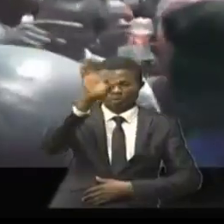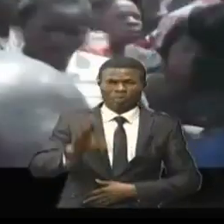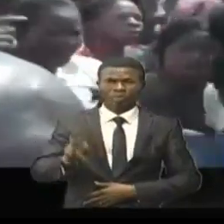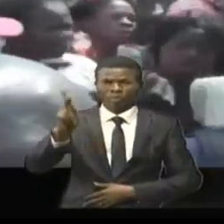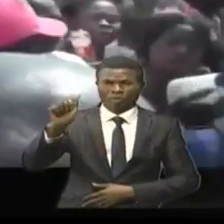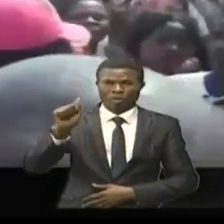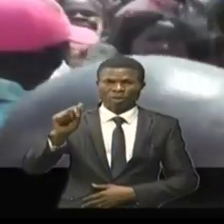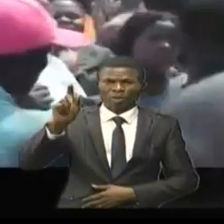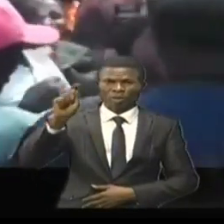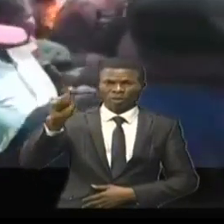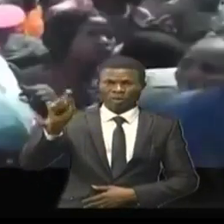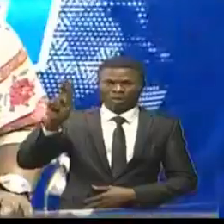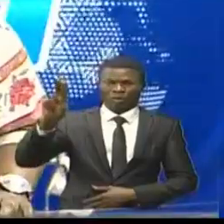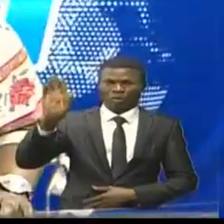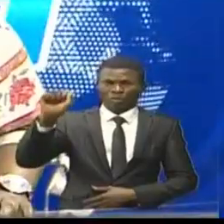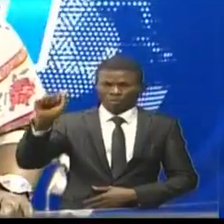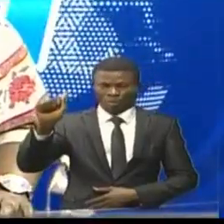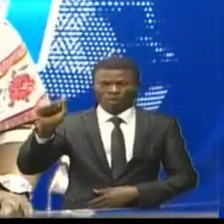et Annexe.